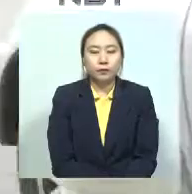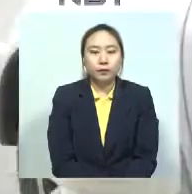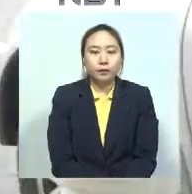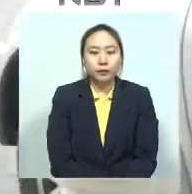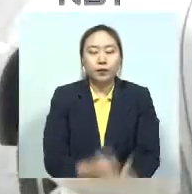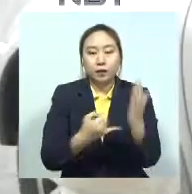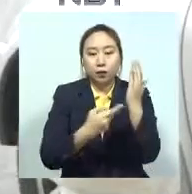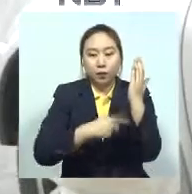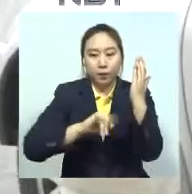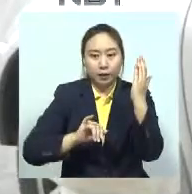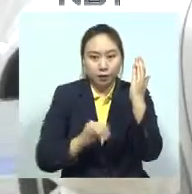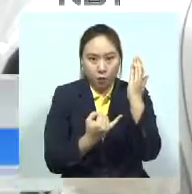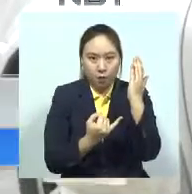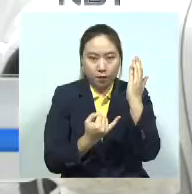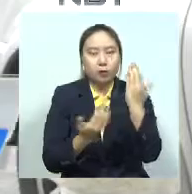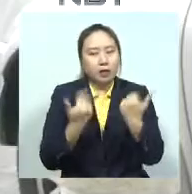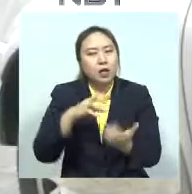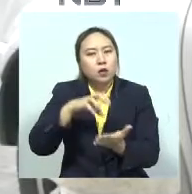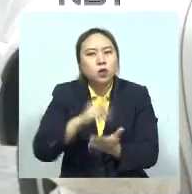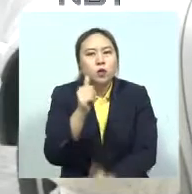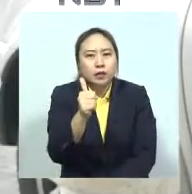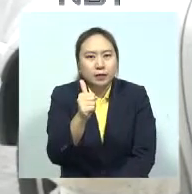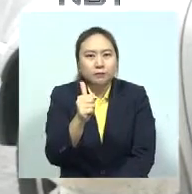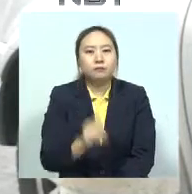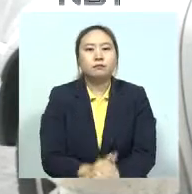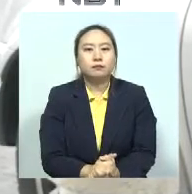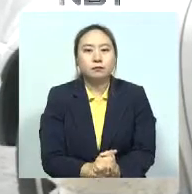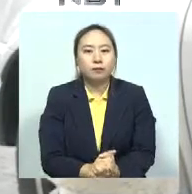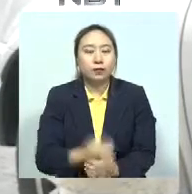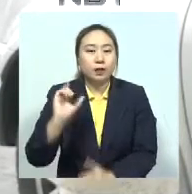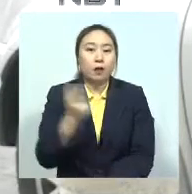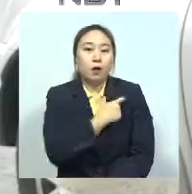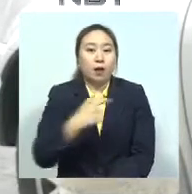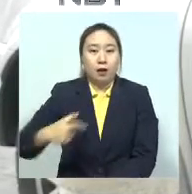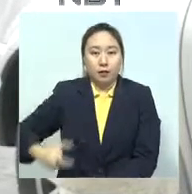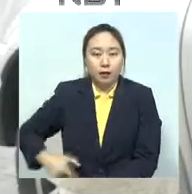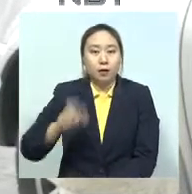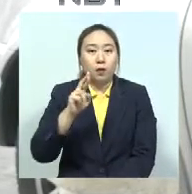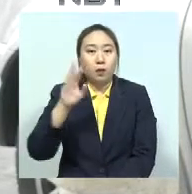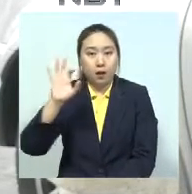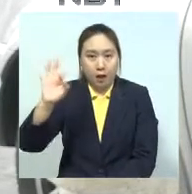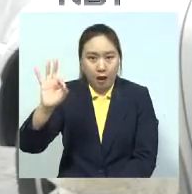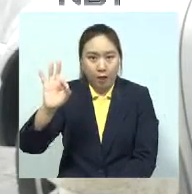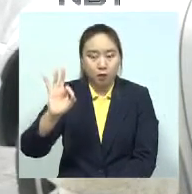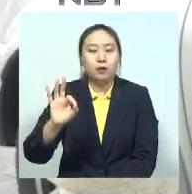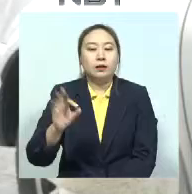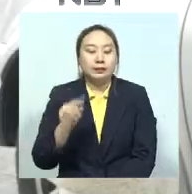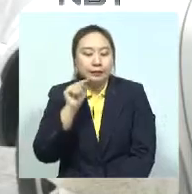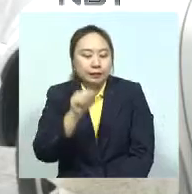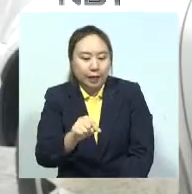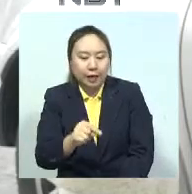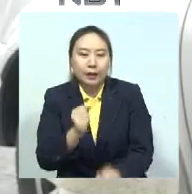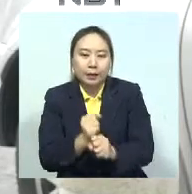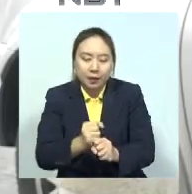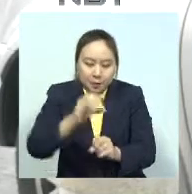จังหวัดประจวบนะครับเราโชคดีนะครับที่ในหลวงรัชกาลที่9เนี่ยทรงมีดำริสร้างอ่